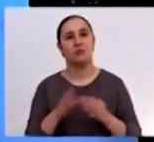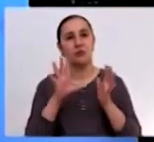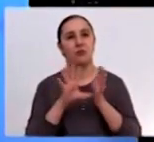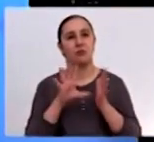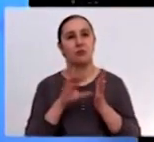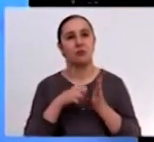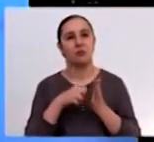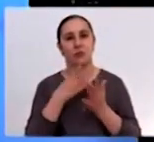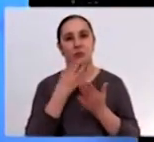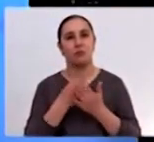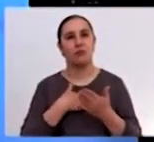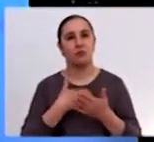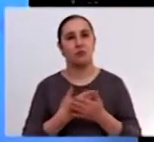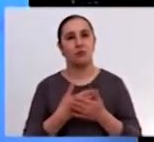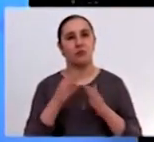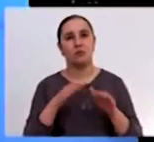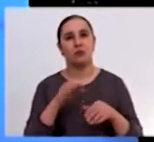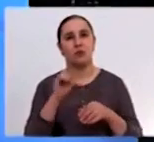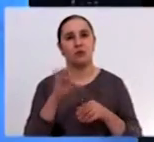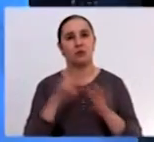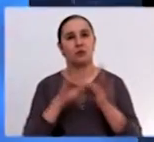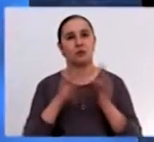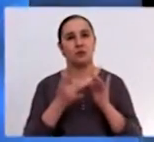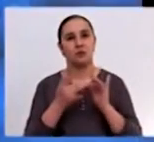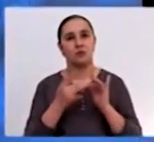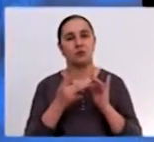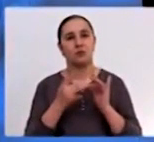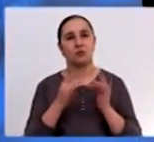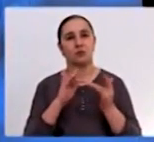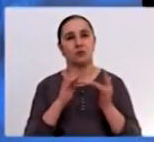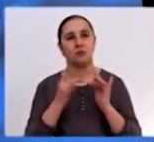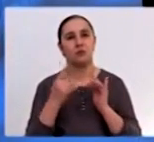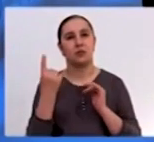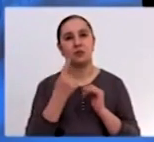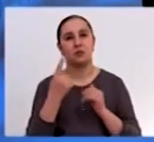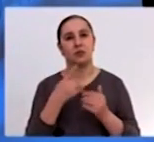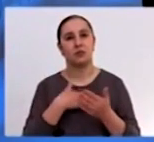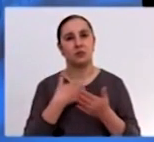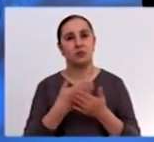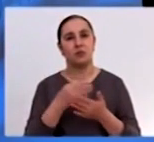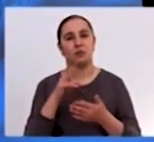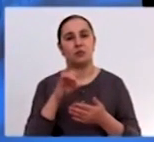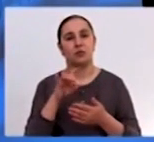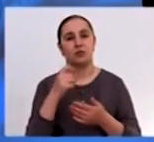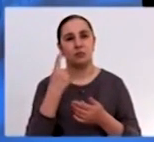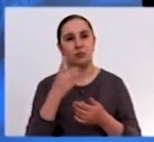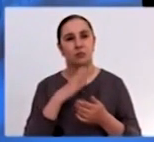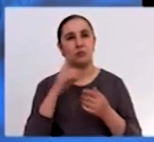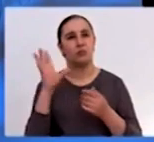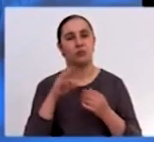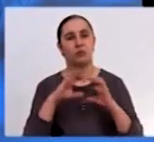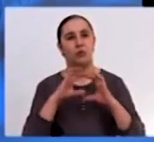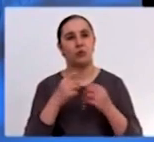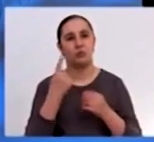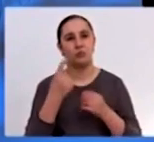Elektron pochta o'z faoliyatini, demak, o'tgan asrning 70-yillarida boshlagan. Internetning birinchi xizmat turlaridan bo'lib, butun olam to'rida